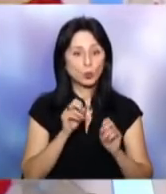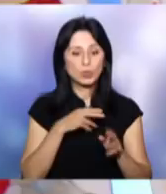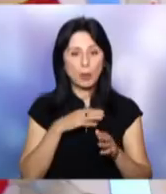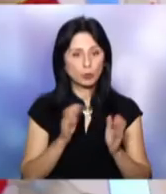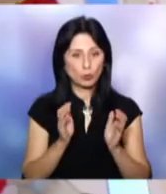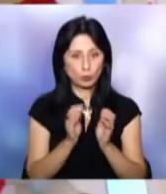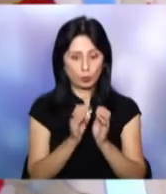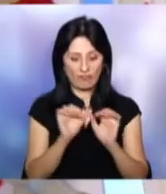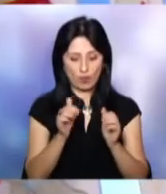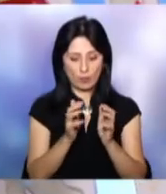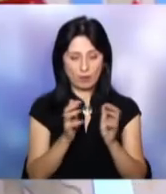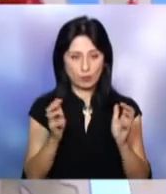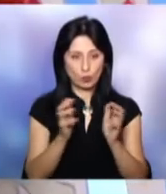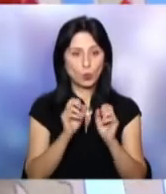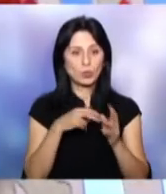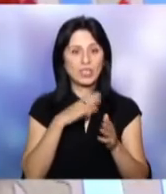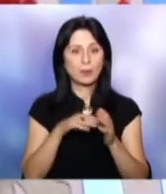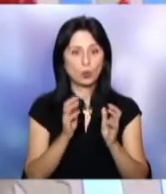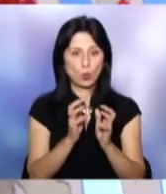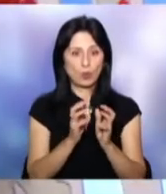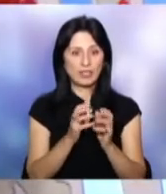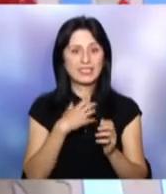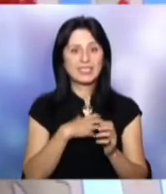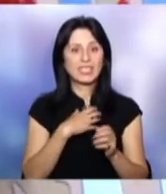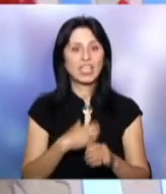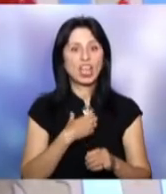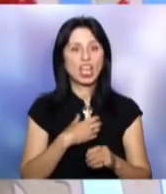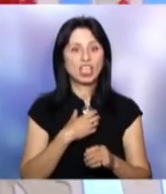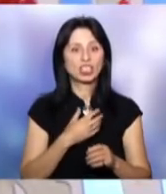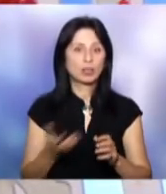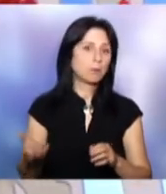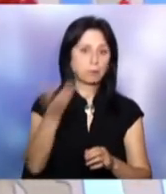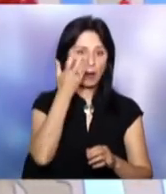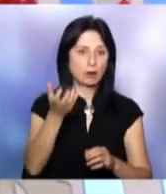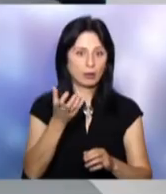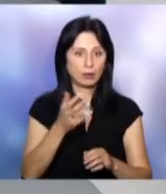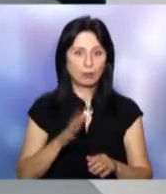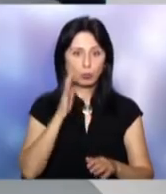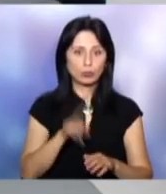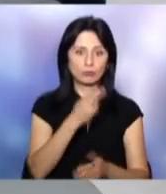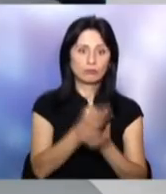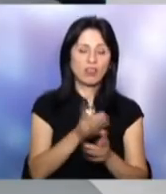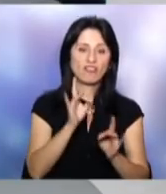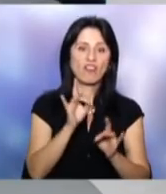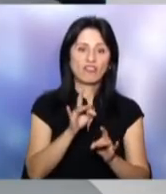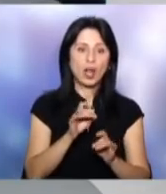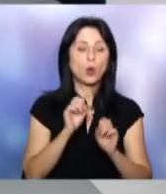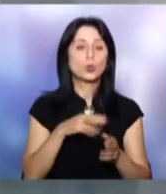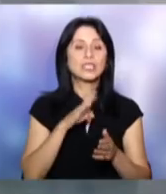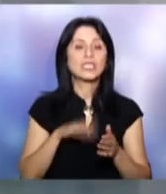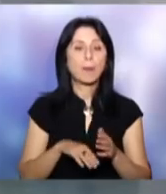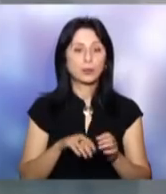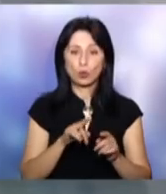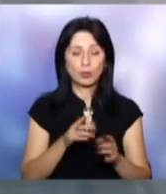უსაფრთხოა, იმ ფორმას, რომელიც უსაფრთხოა, იმიტომ რომ ძირითადად ეშინია დარტყმის და ამის გამოწაქცევის ან ტკივილის. ამიტომ უსაფრთხო